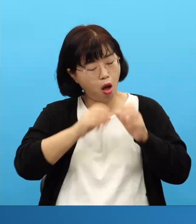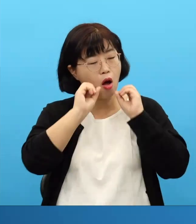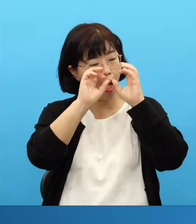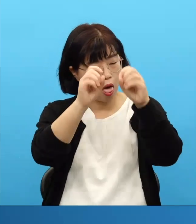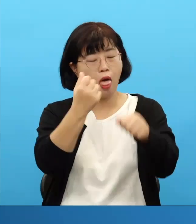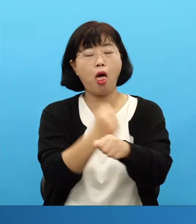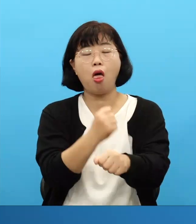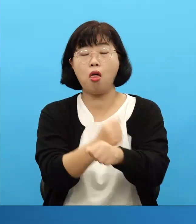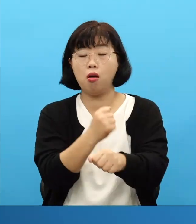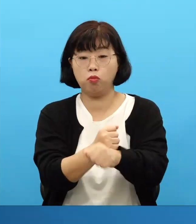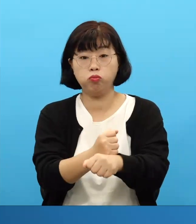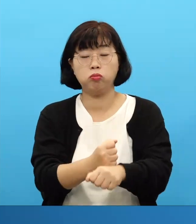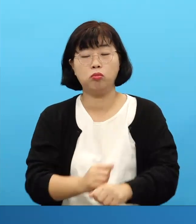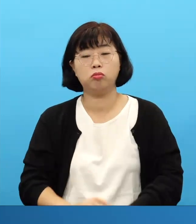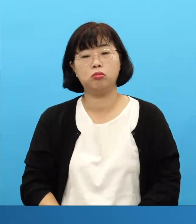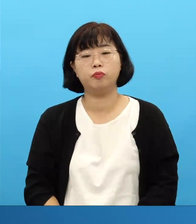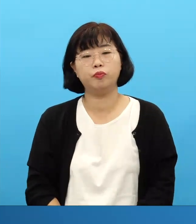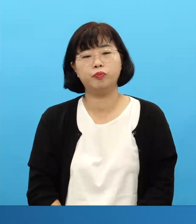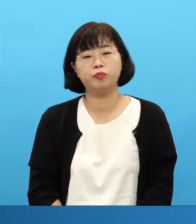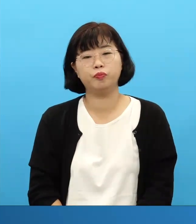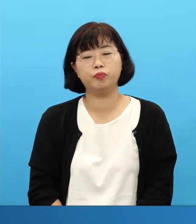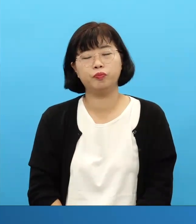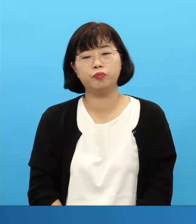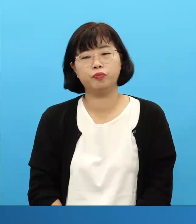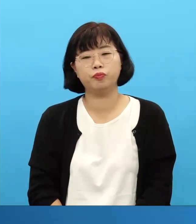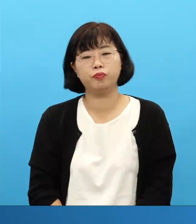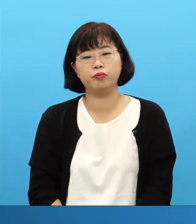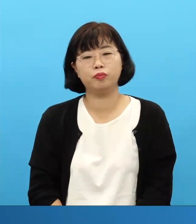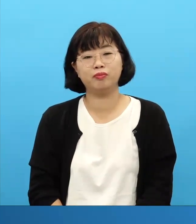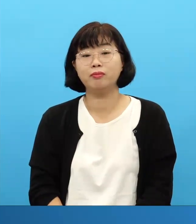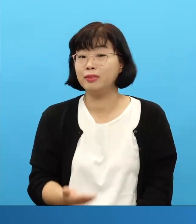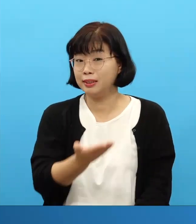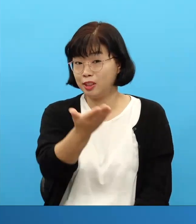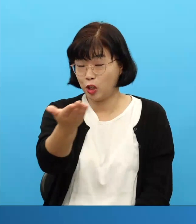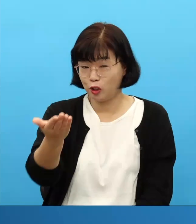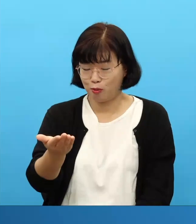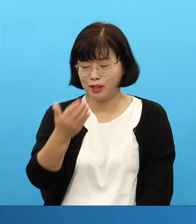proclaiming the gospel. 여러분이 하나님의 시간표에